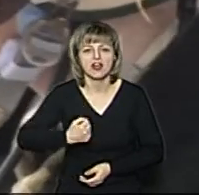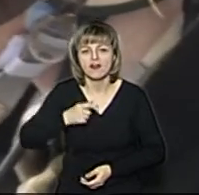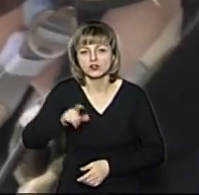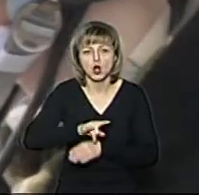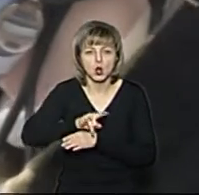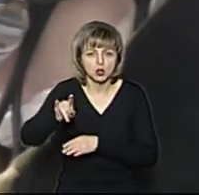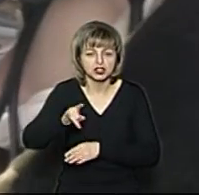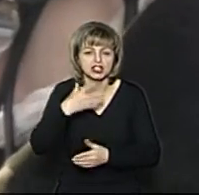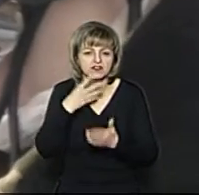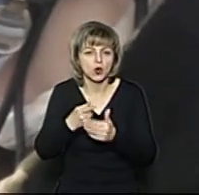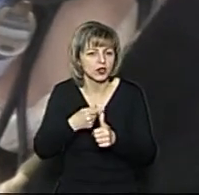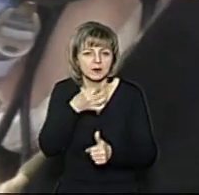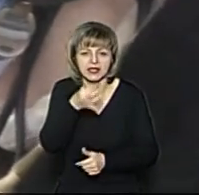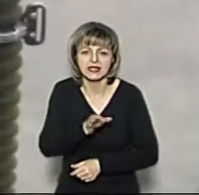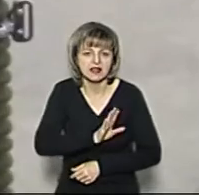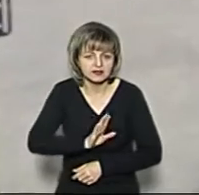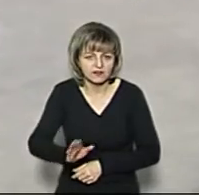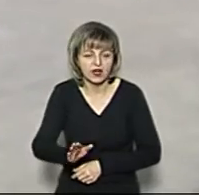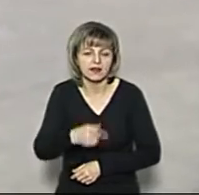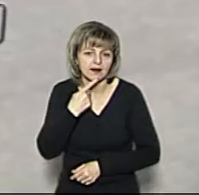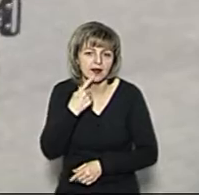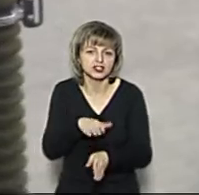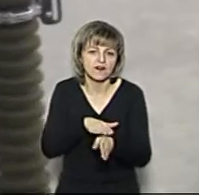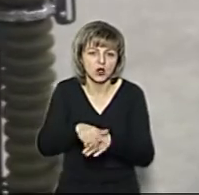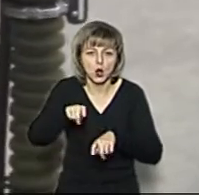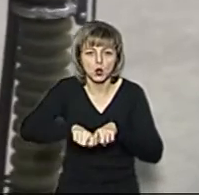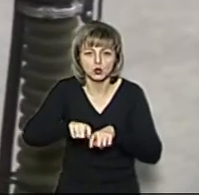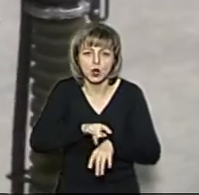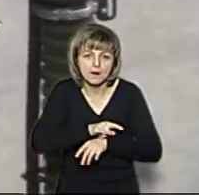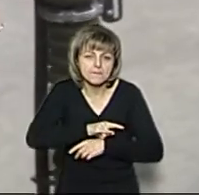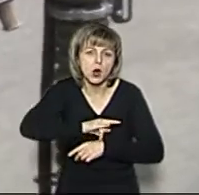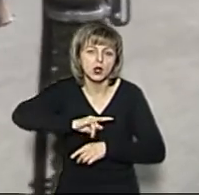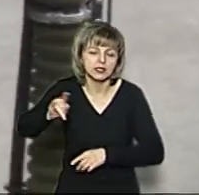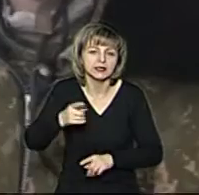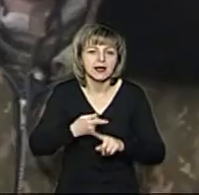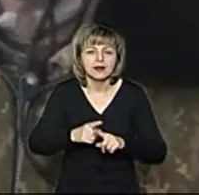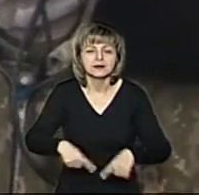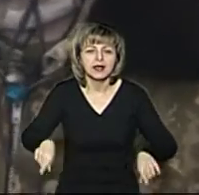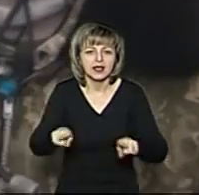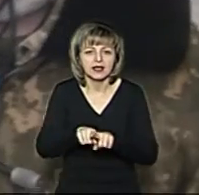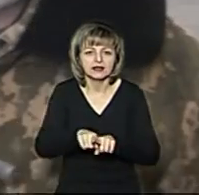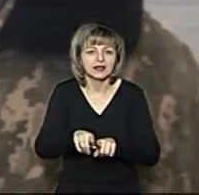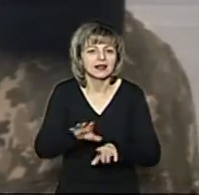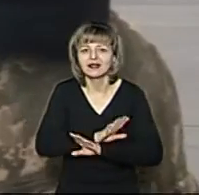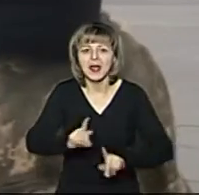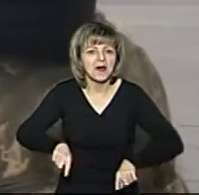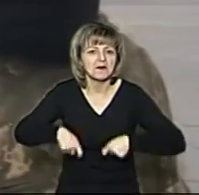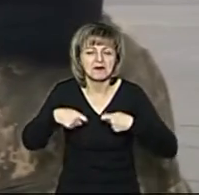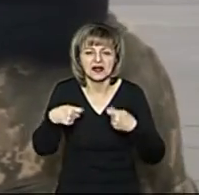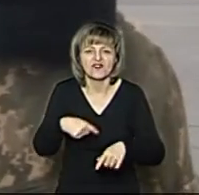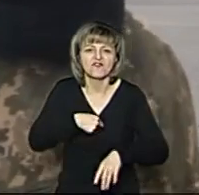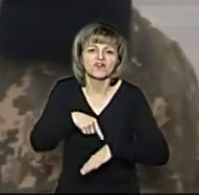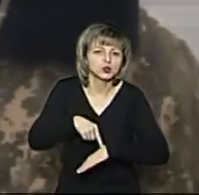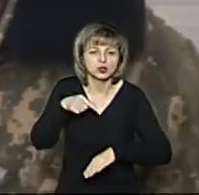Військовий льотчик свого імені не називає, каже, виконав контрольний політ. Це такі непередаваємі відчуття, їх от